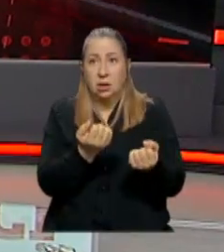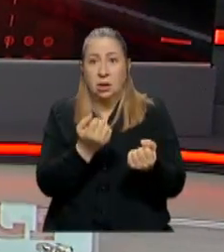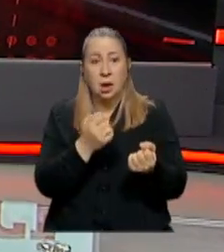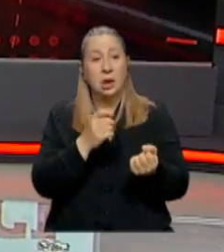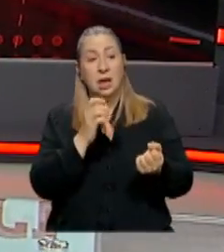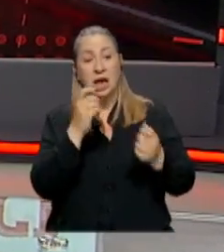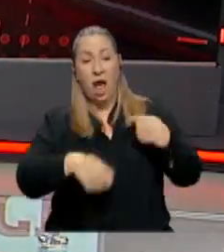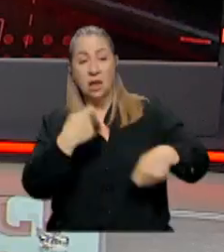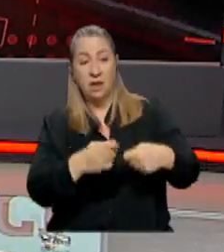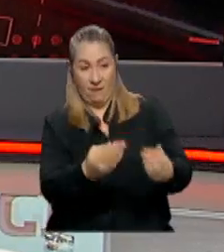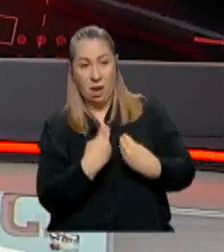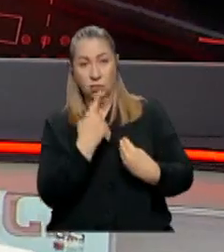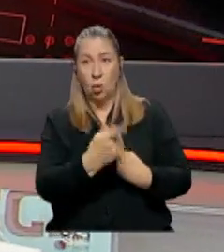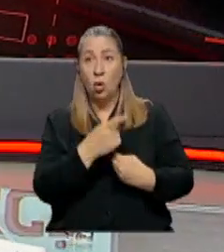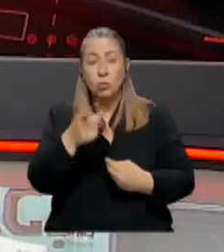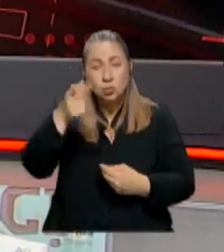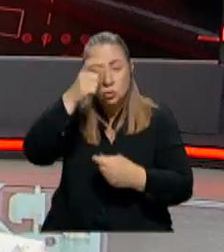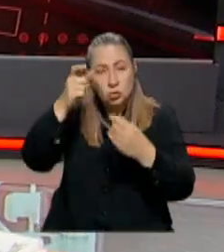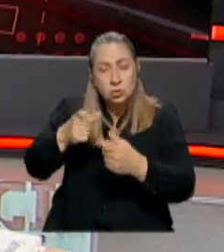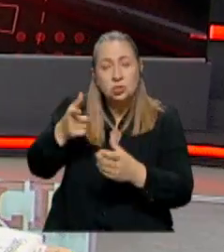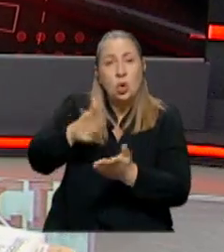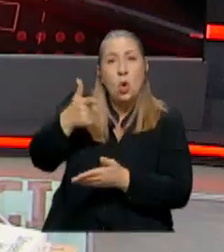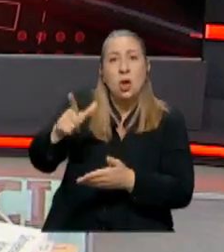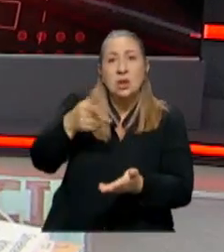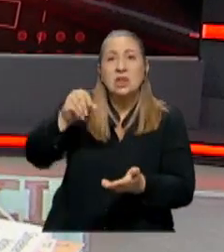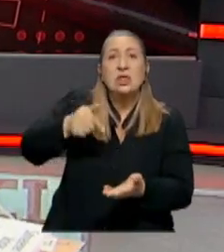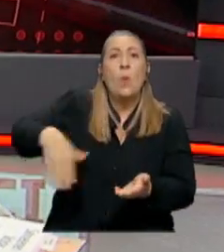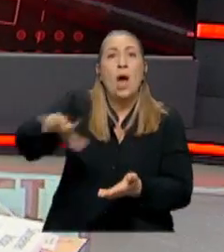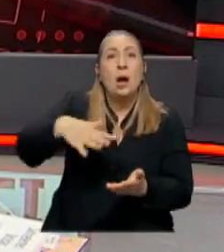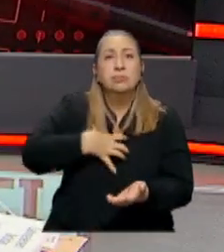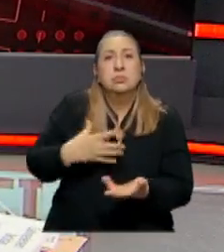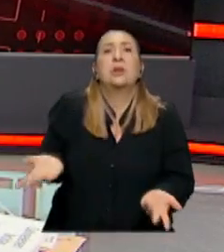Teminat istiyorlar. Bu ülkenin köylüsünün tarlası kendisine ait değil.